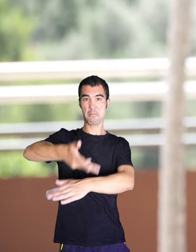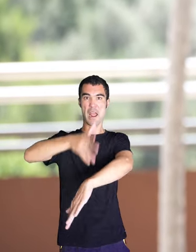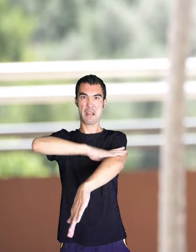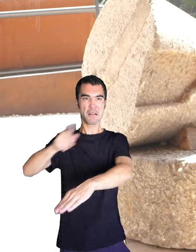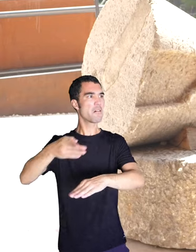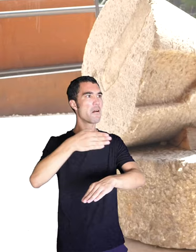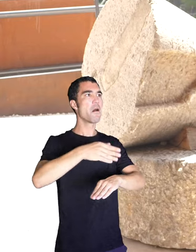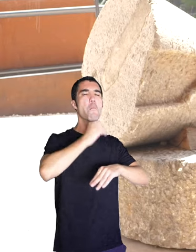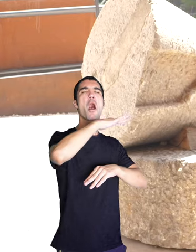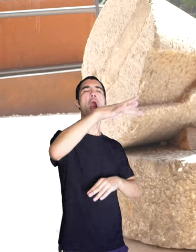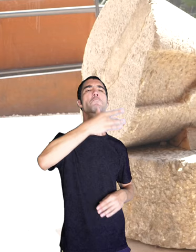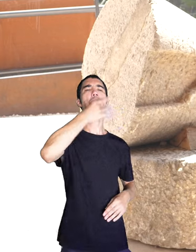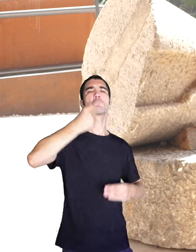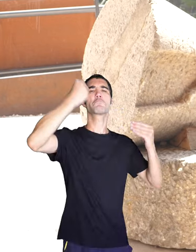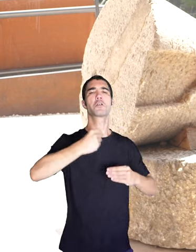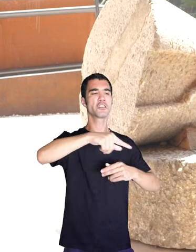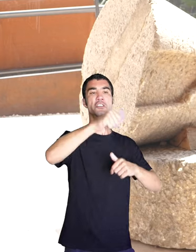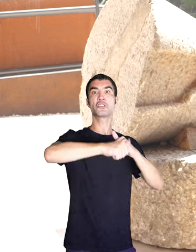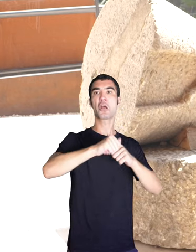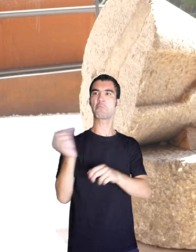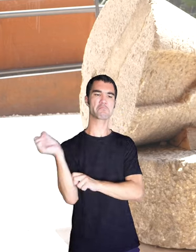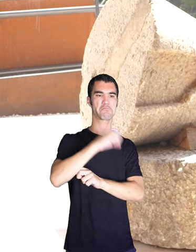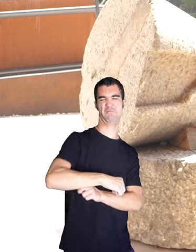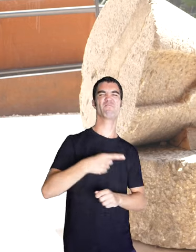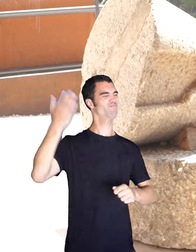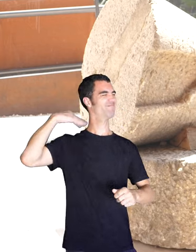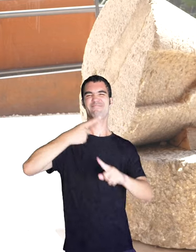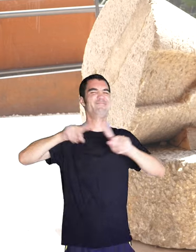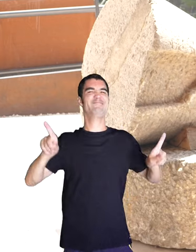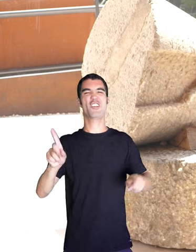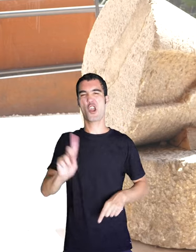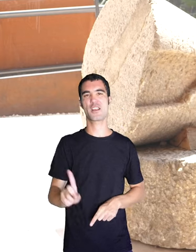Solla. Som un entremèdit que